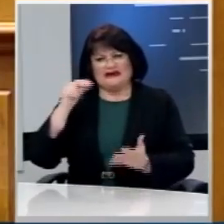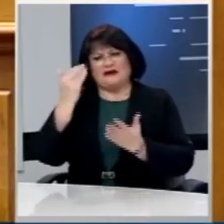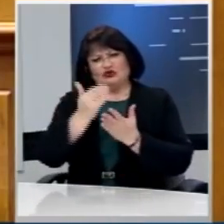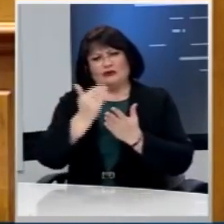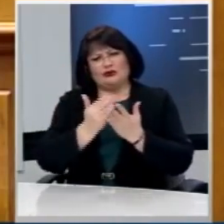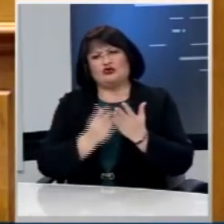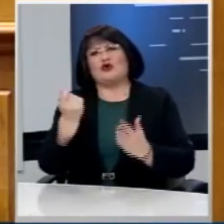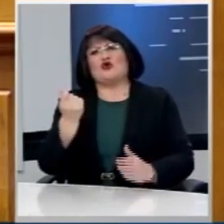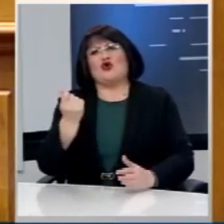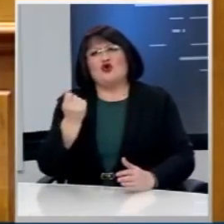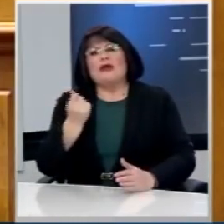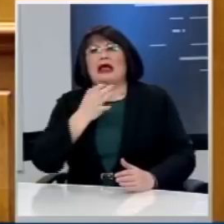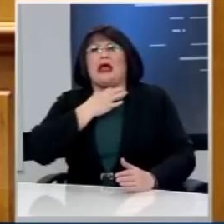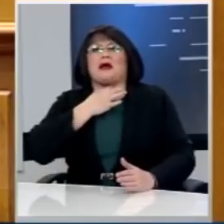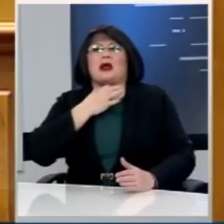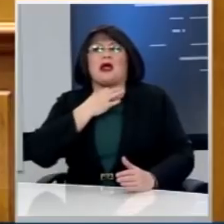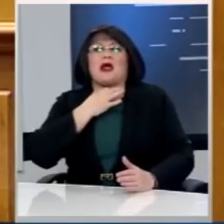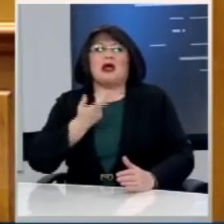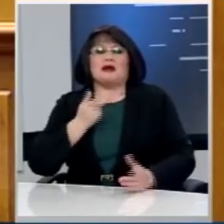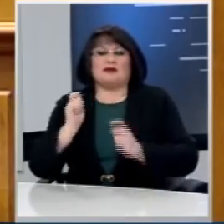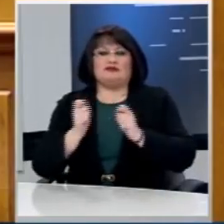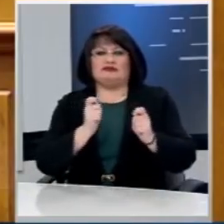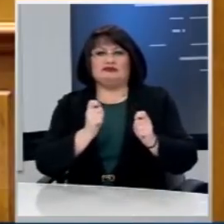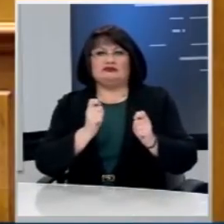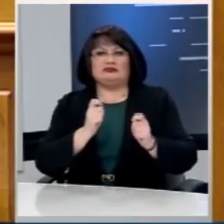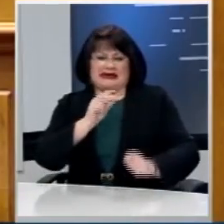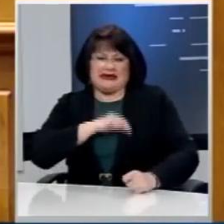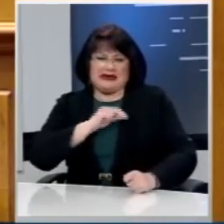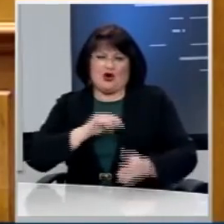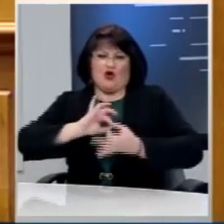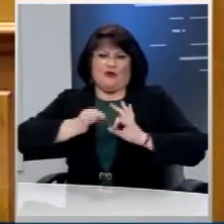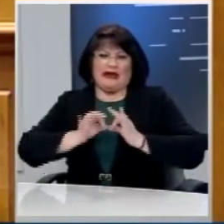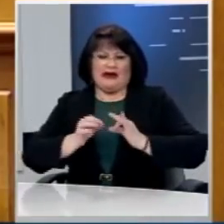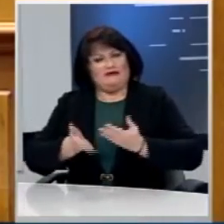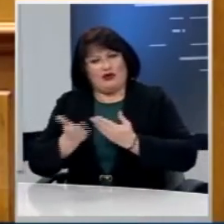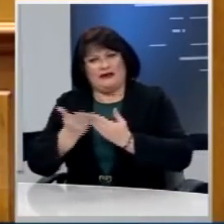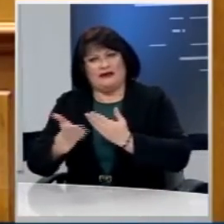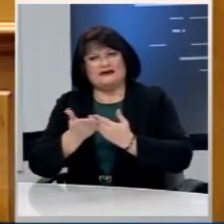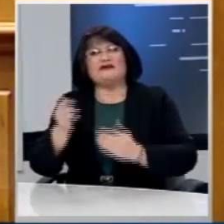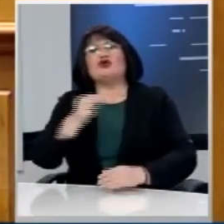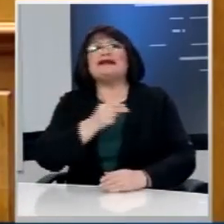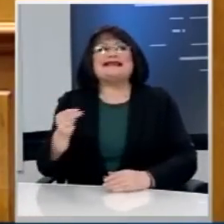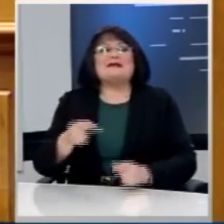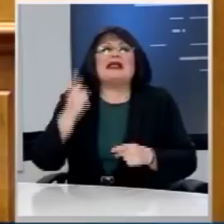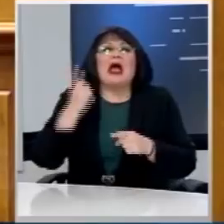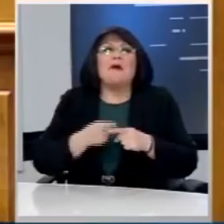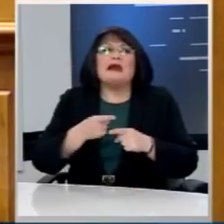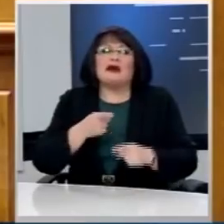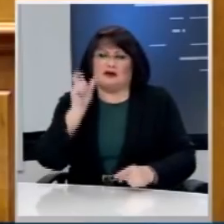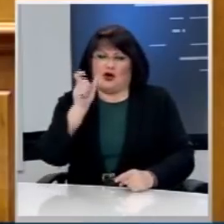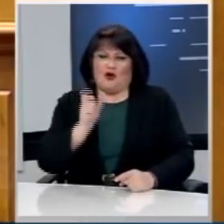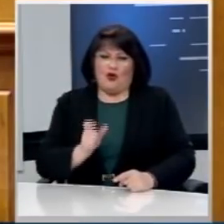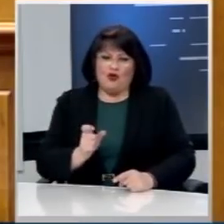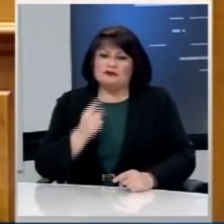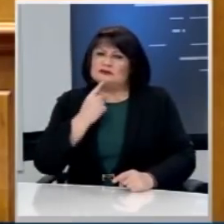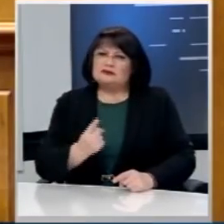η ανάγκη δημοσιονομικού χώρου για να τροφοδοτηθεί η κερδοφορία των ομίλων σημαίνουν σε απλά ελληνικά